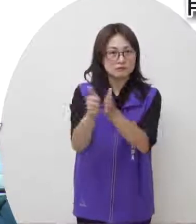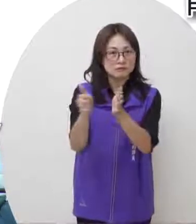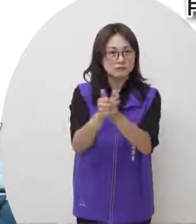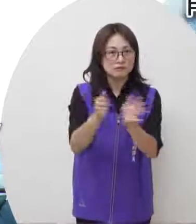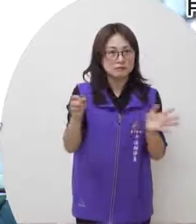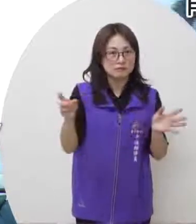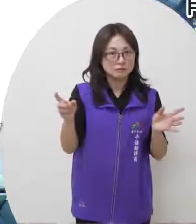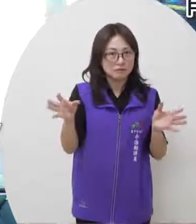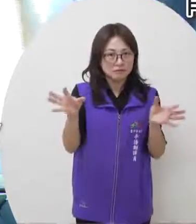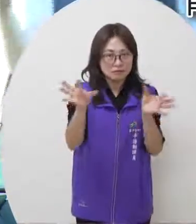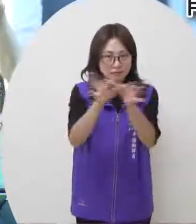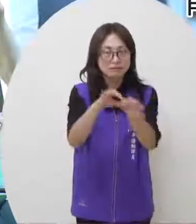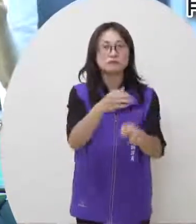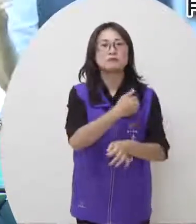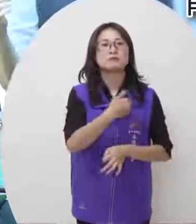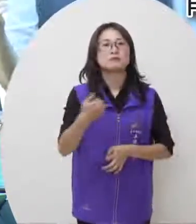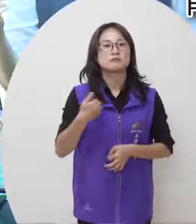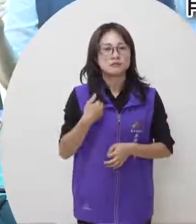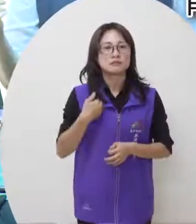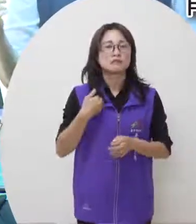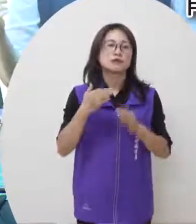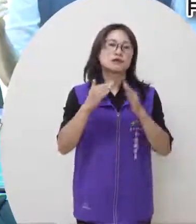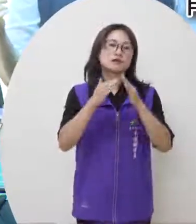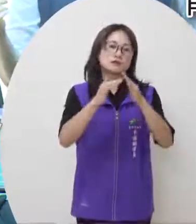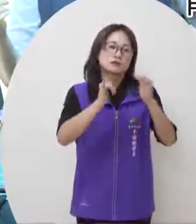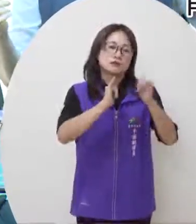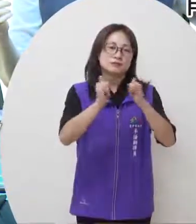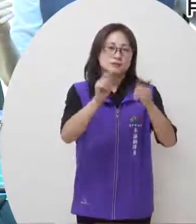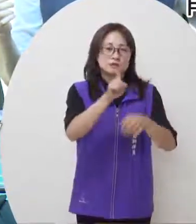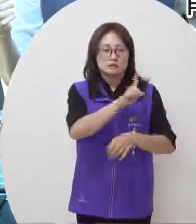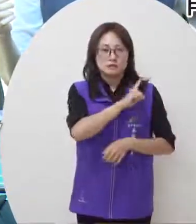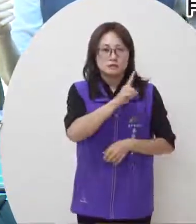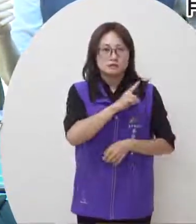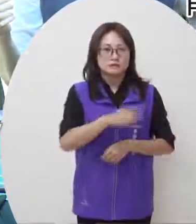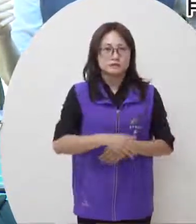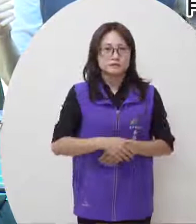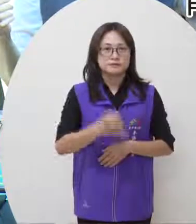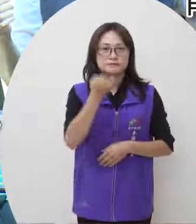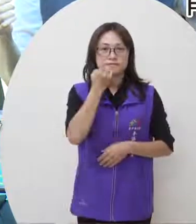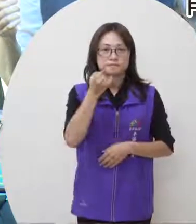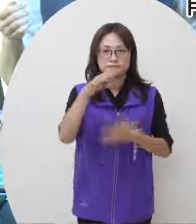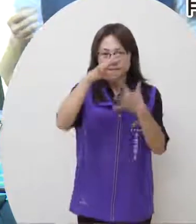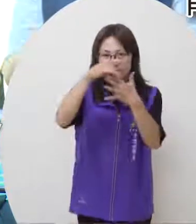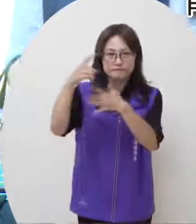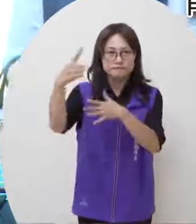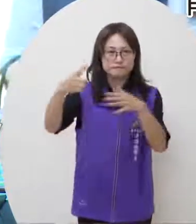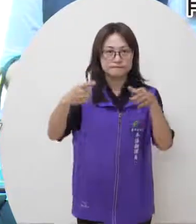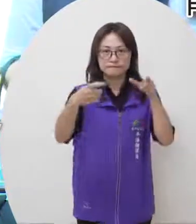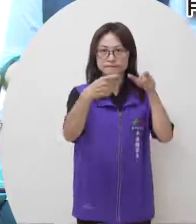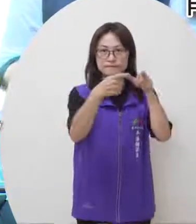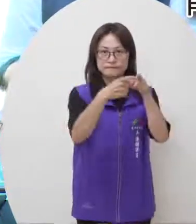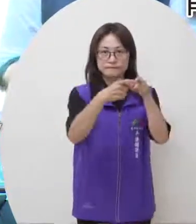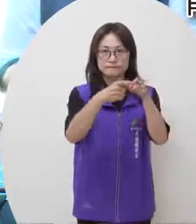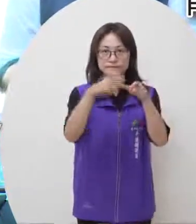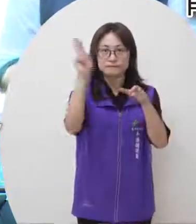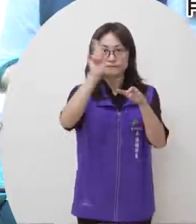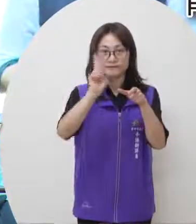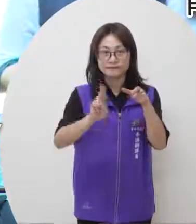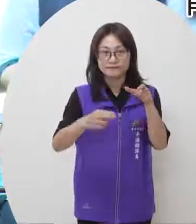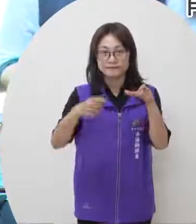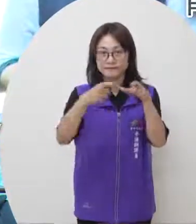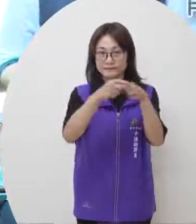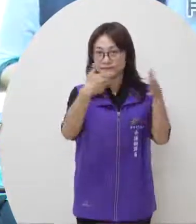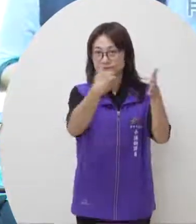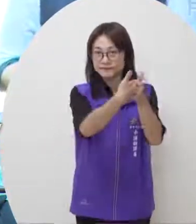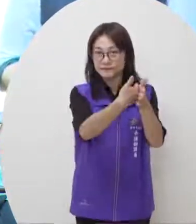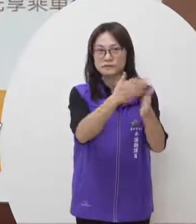所以市民呢可以随便拿一张自己惯用的电子票证卡，不论是悠游卡，不论是一